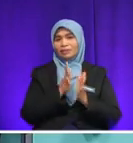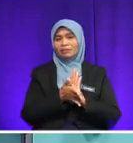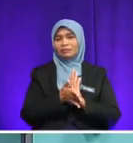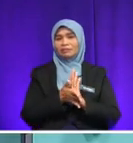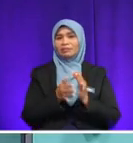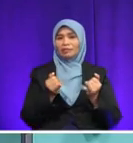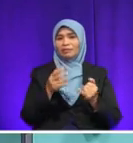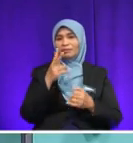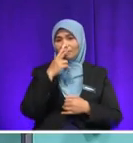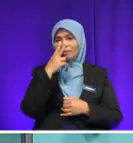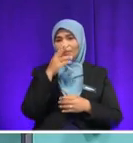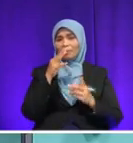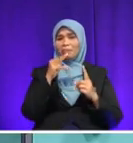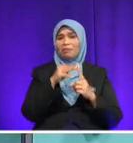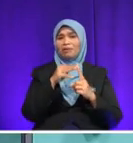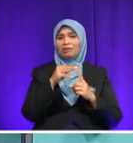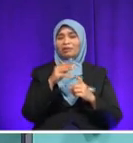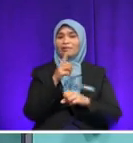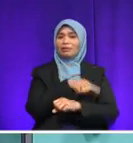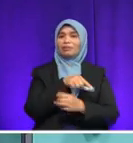pada hari ini akhirnya